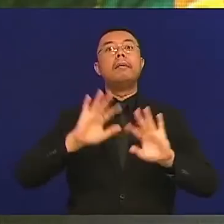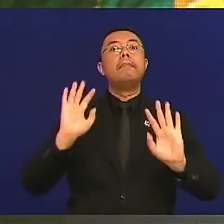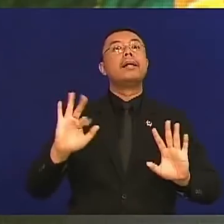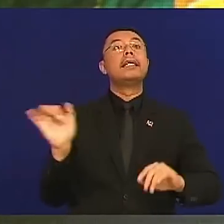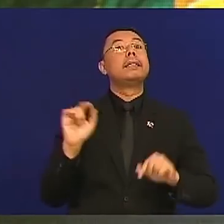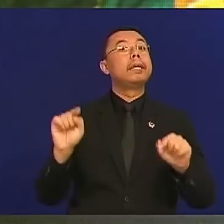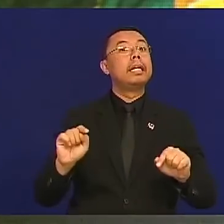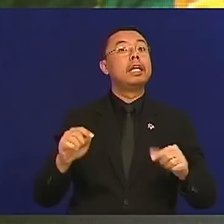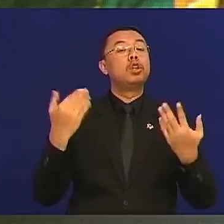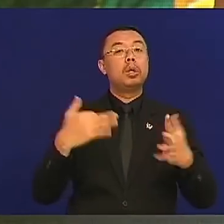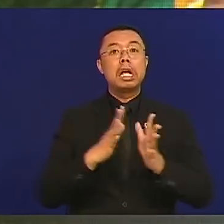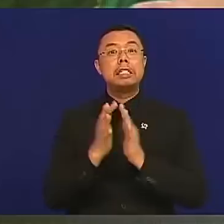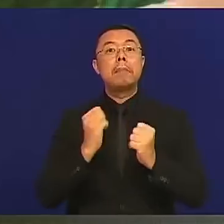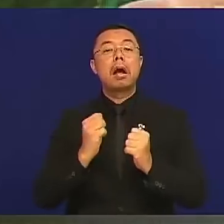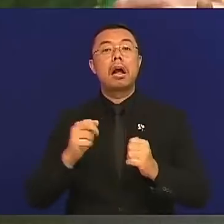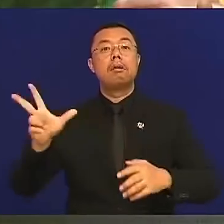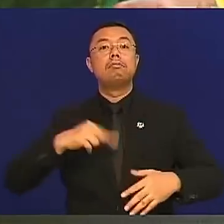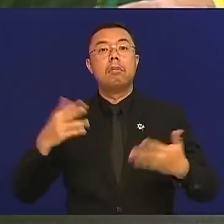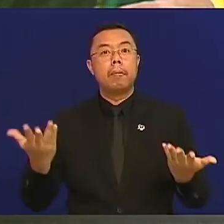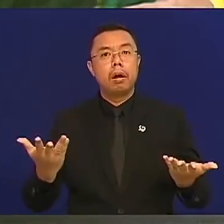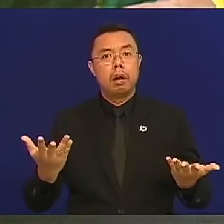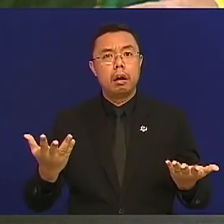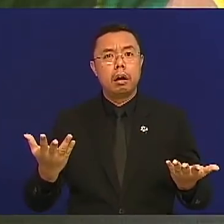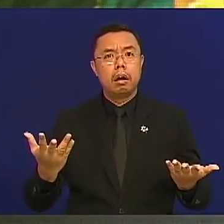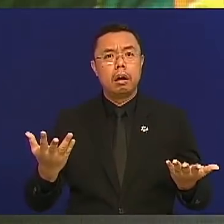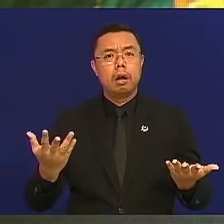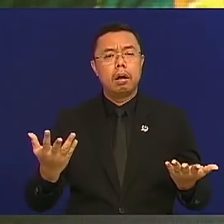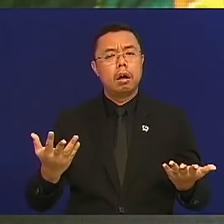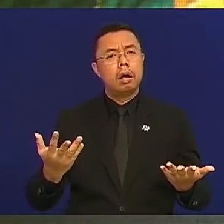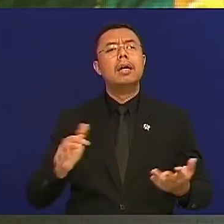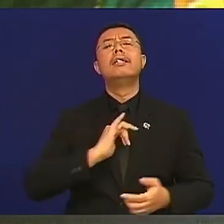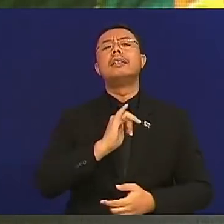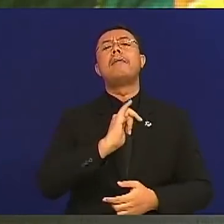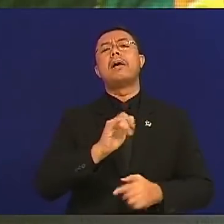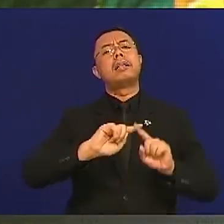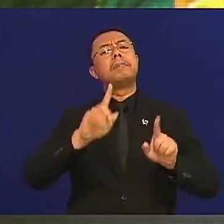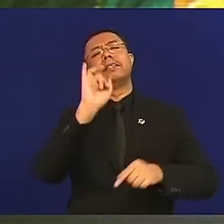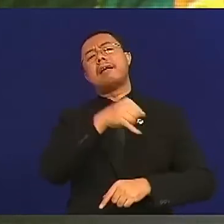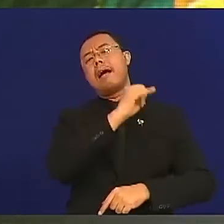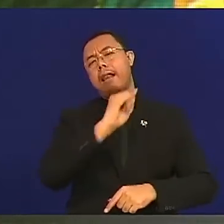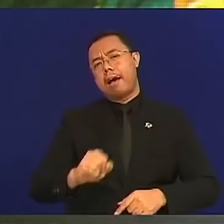yang demikian lalu spirit yang ditularkan. Spirit yang salah.